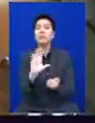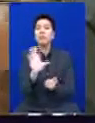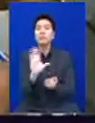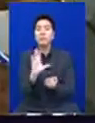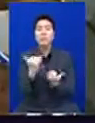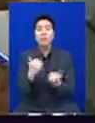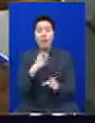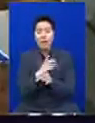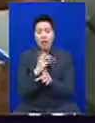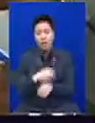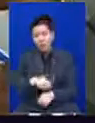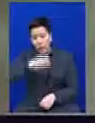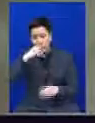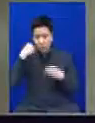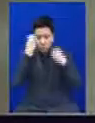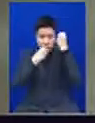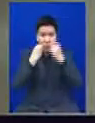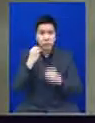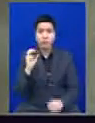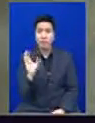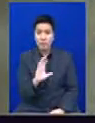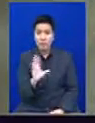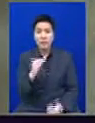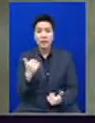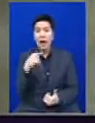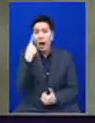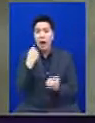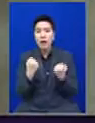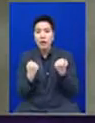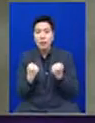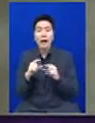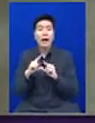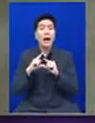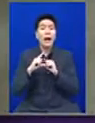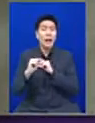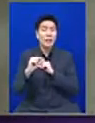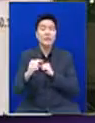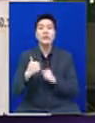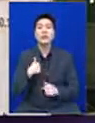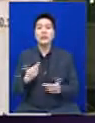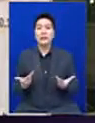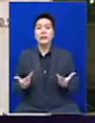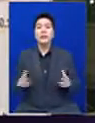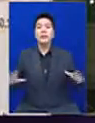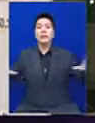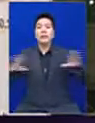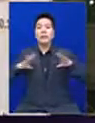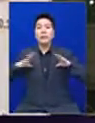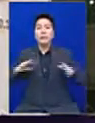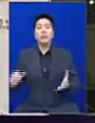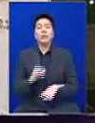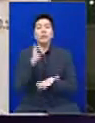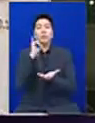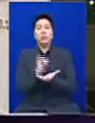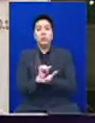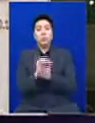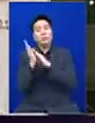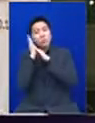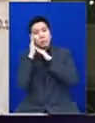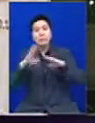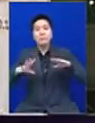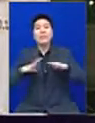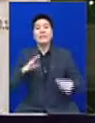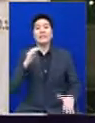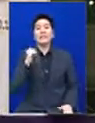และก็ไม่ดื่มแอลกอฮอล์ขณะขับขี่อีกด้วยใครที่ขับรถทางไกลค่ะก็สามารถพักตามจุดบริการได้นะคะ